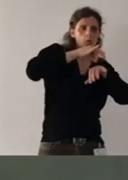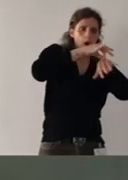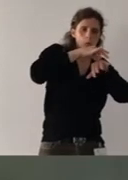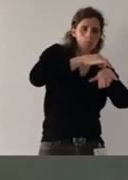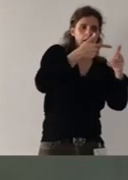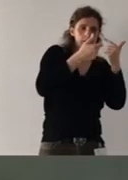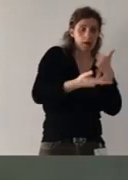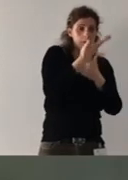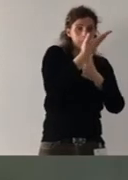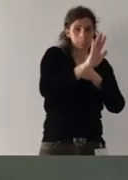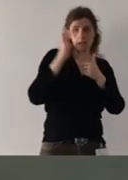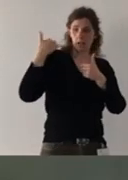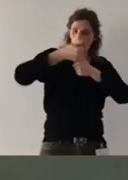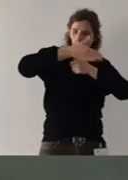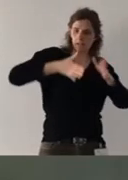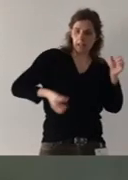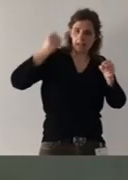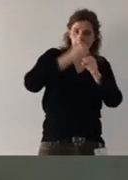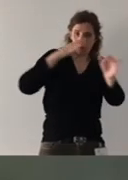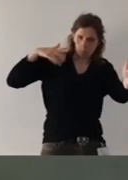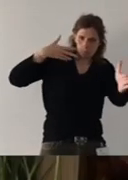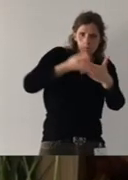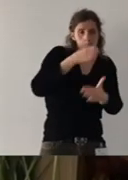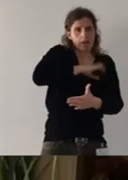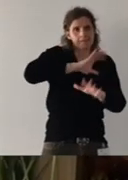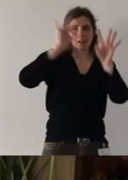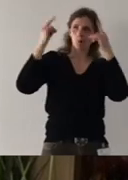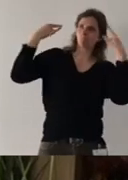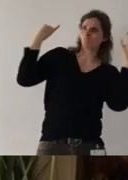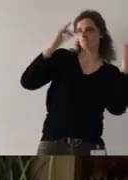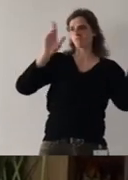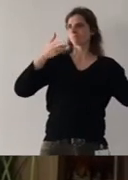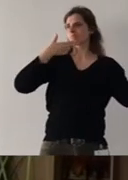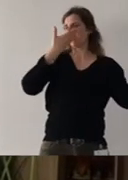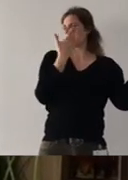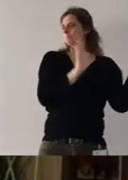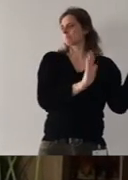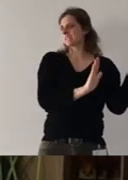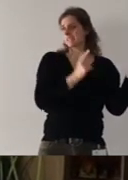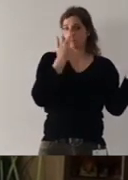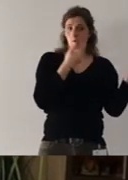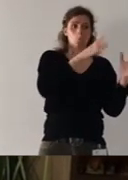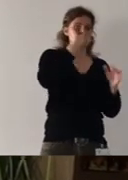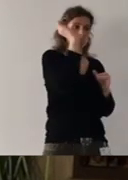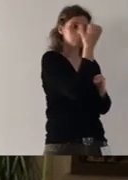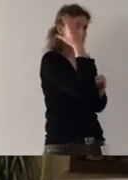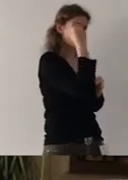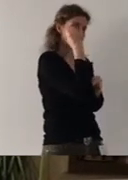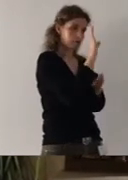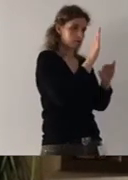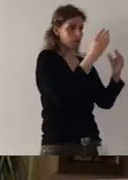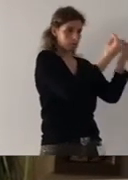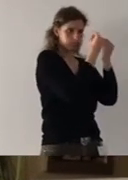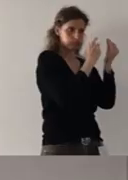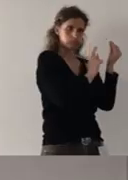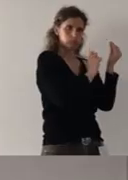bloc opératoire. Mais depuis qu'on a mis en place cette unité, on essaye de devenir un petit peu, entre guillemets, établissement modèle dans le domaine. Et on a des